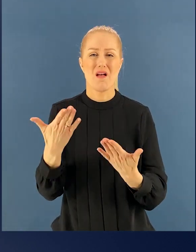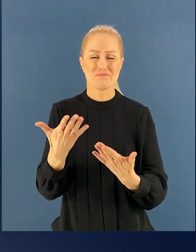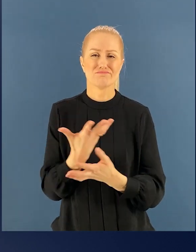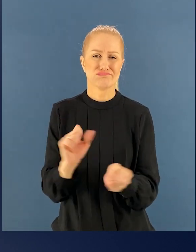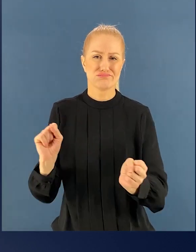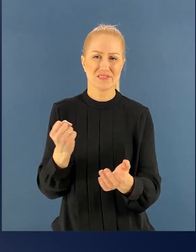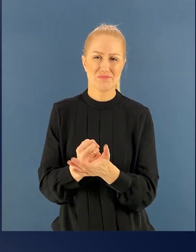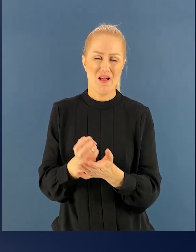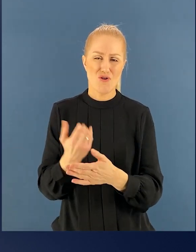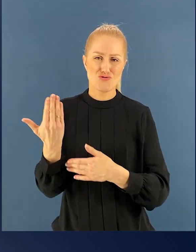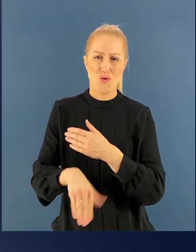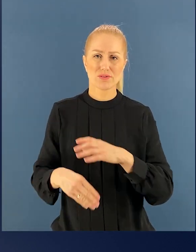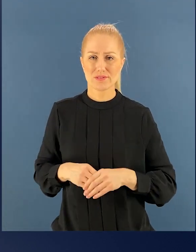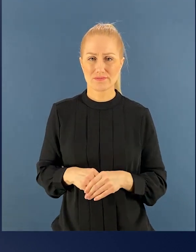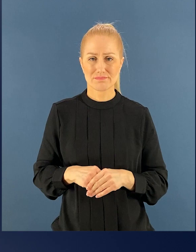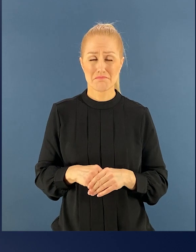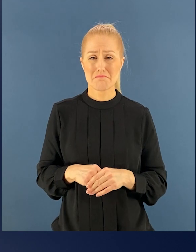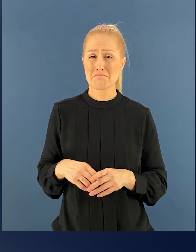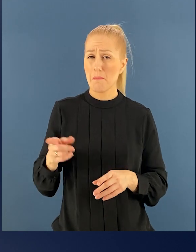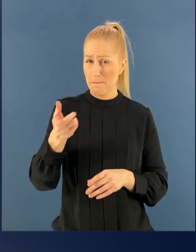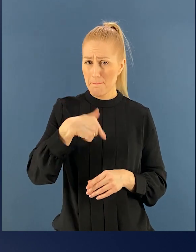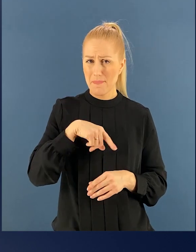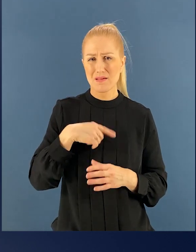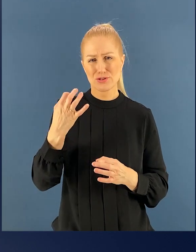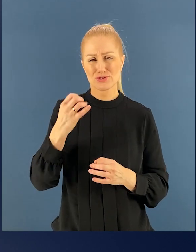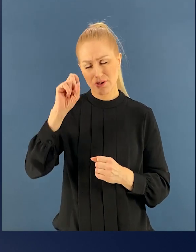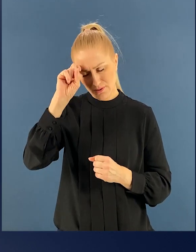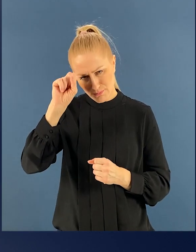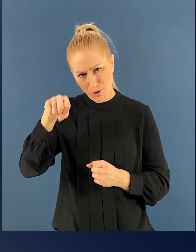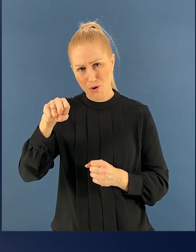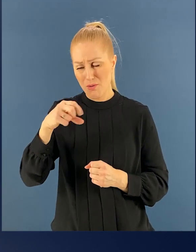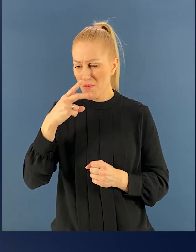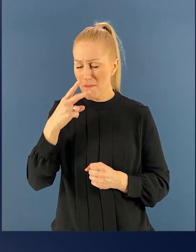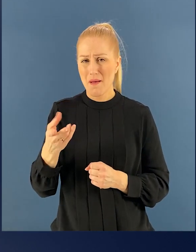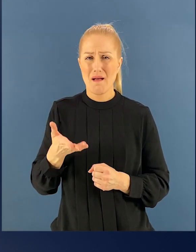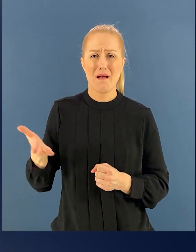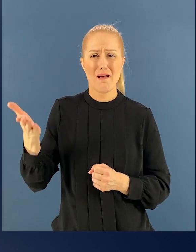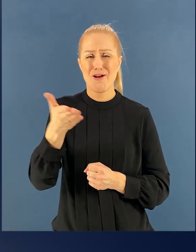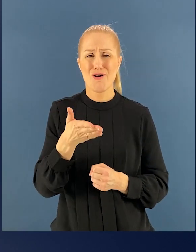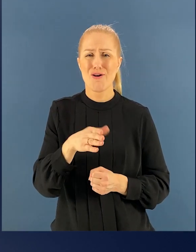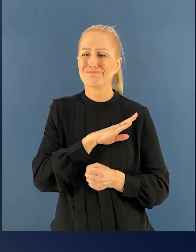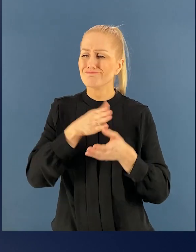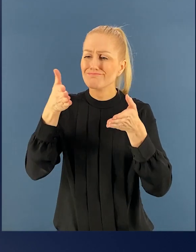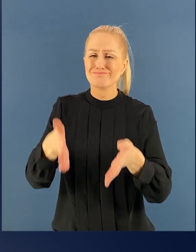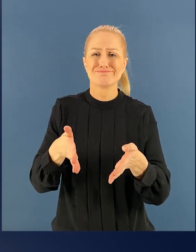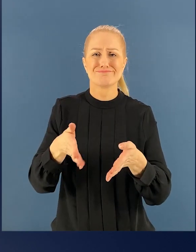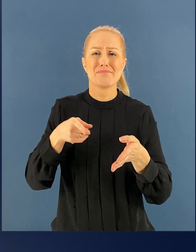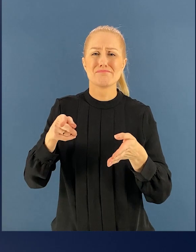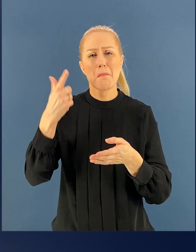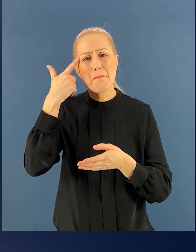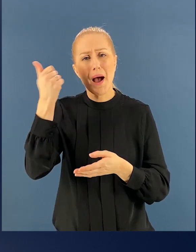Pokażemy dzisiaj głowy nad grobami i pamięcią tych, którzy zginęli na